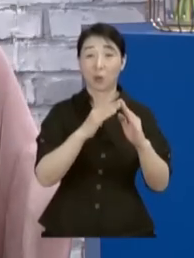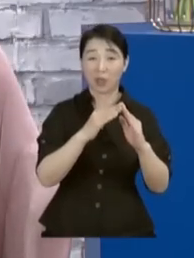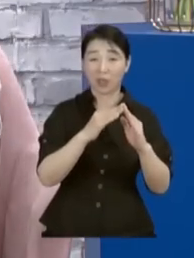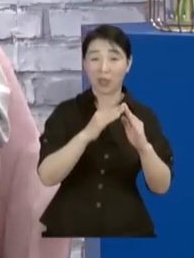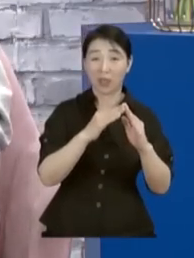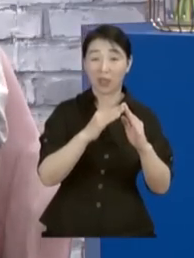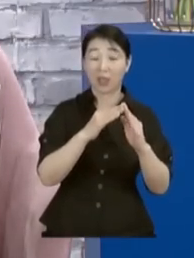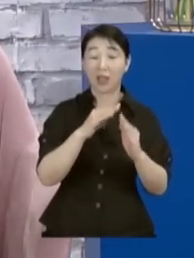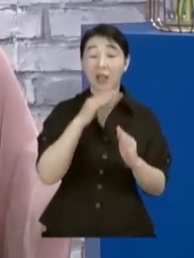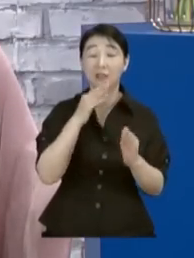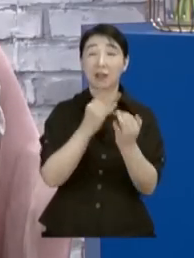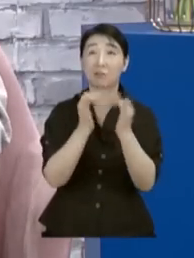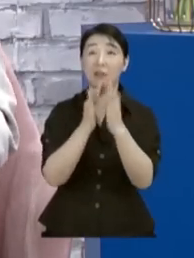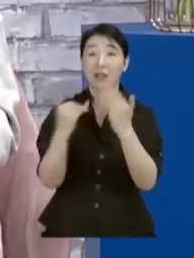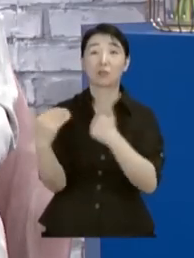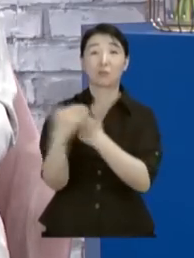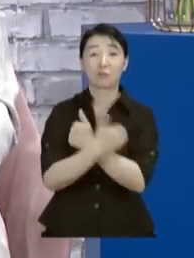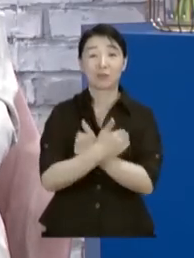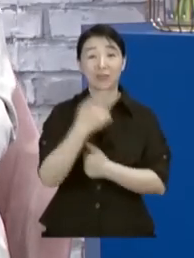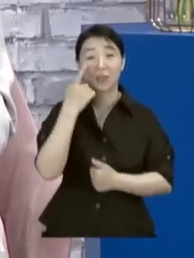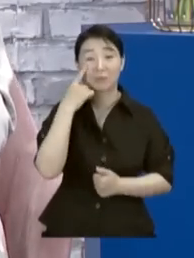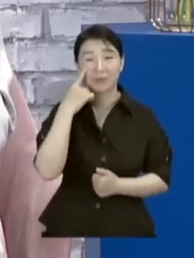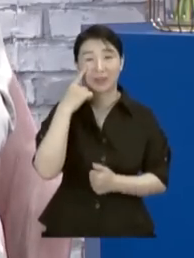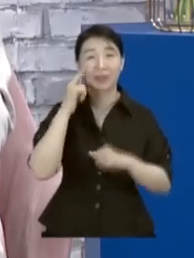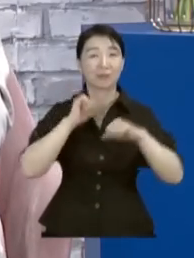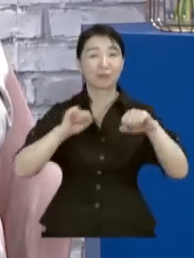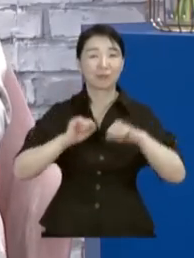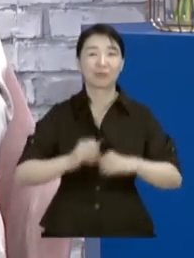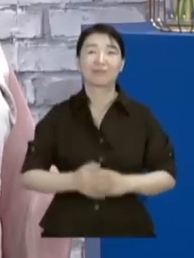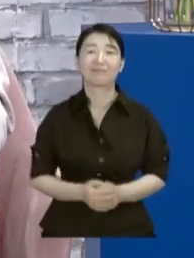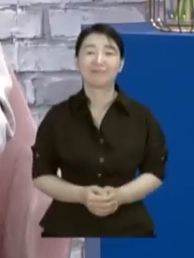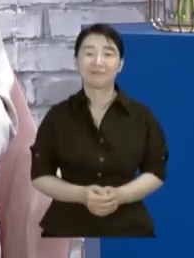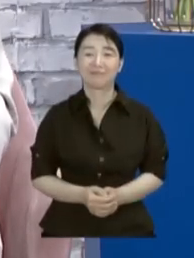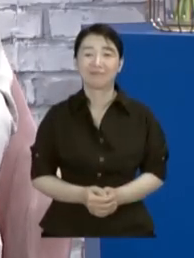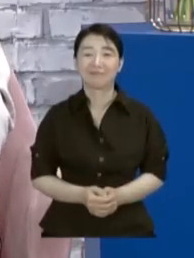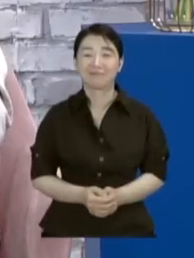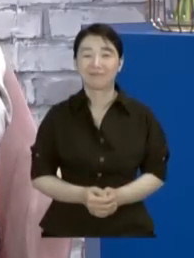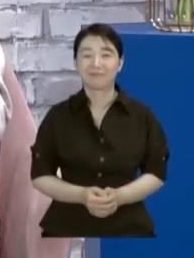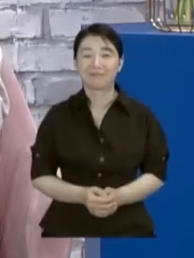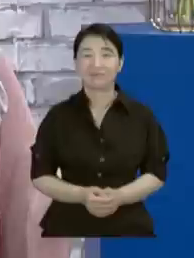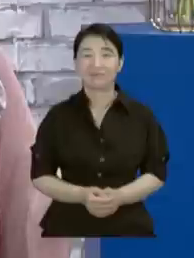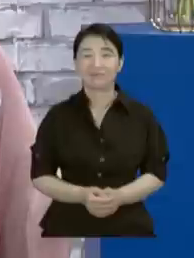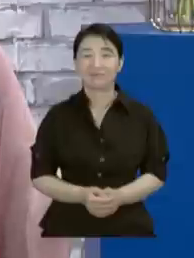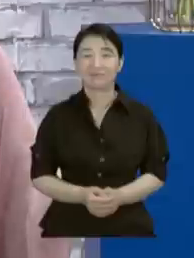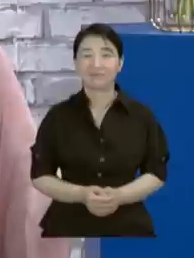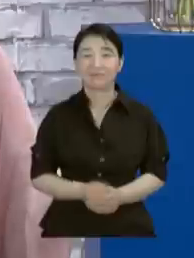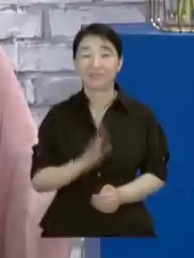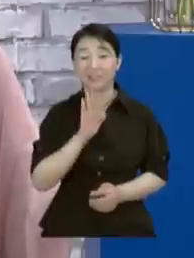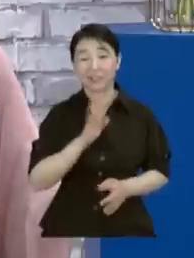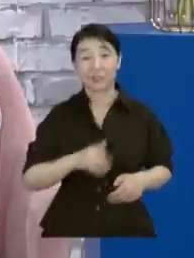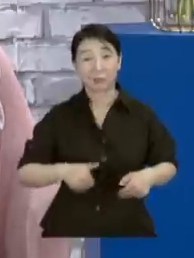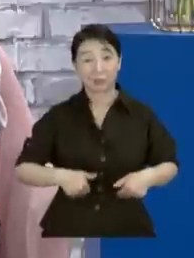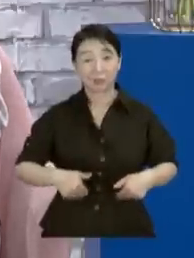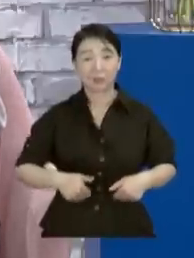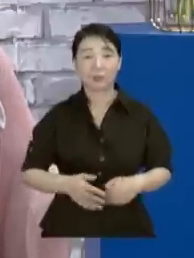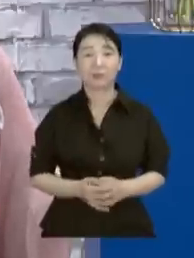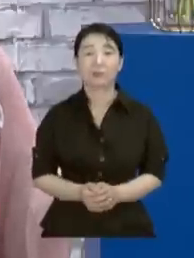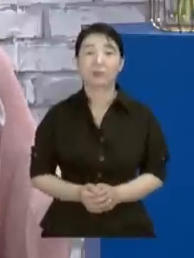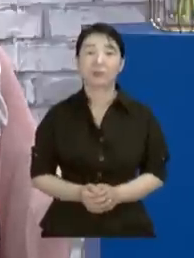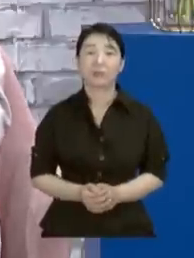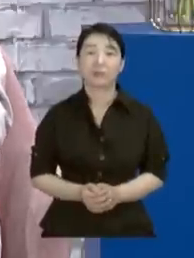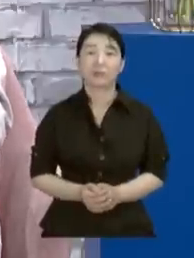한 탈북민 가족 품기 운동. 예. 아, 우리하고 이랑 비슷해. 네. 이게 정말 필요해요. 그러니까요.